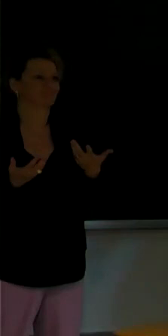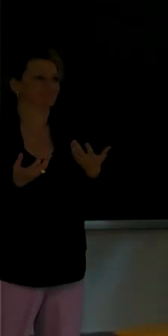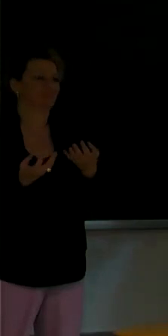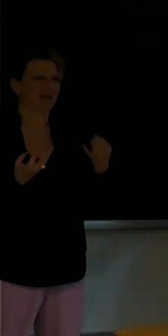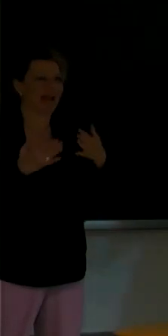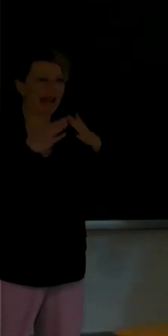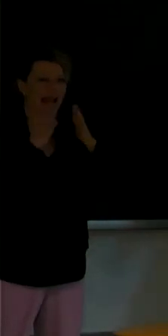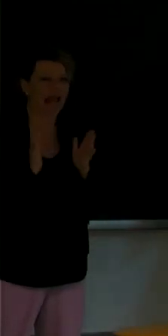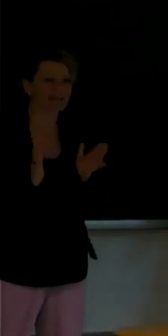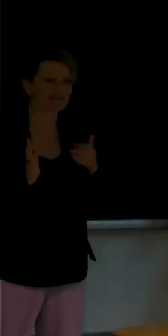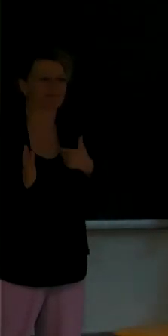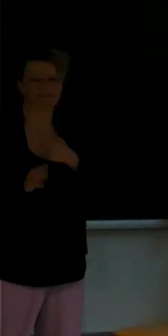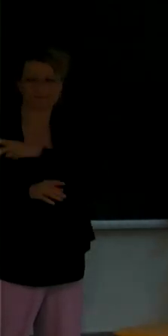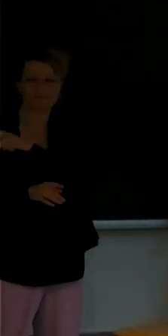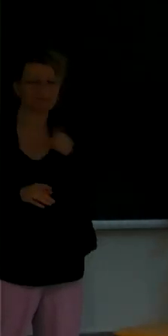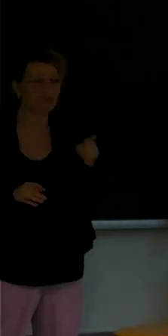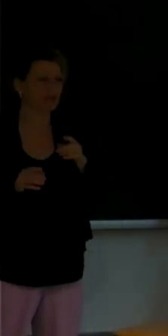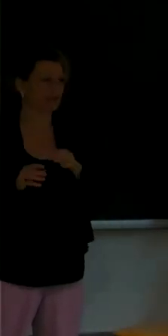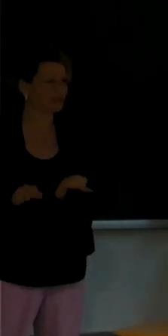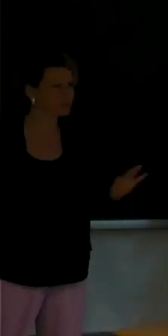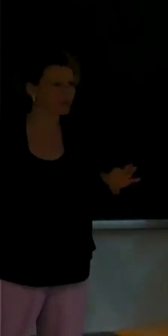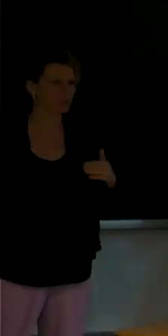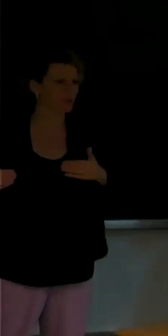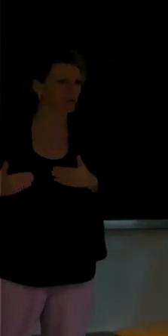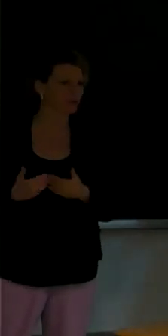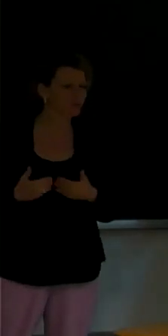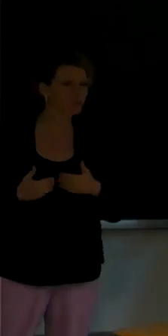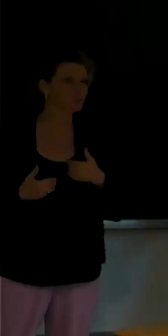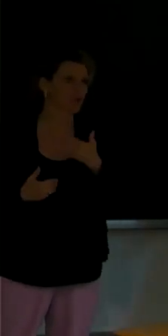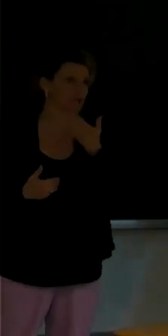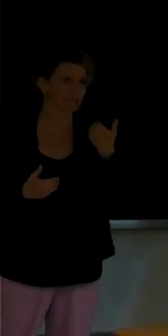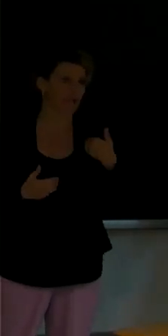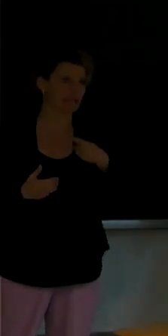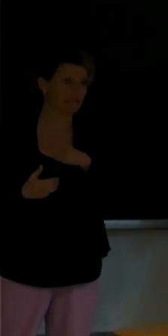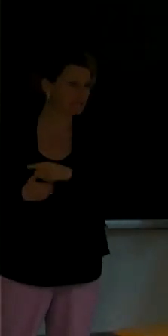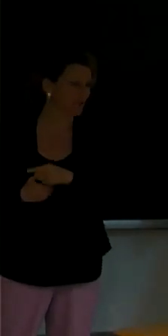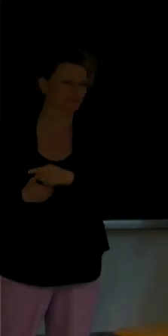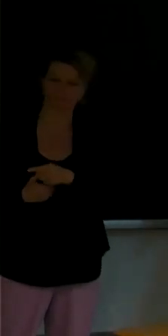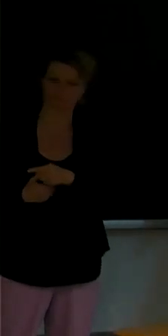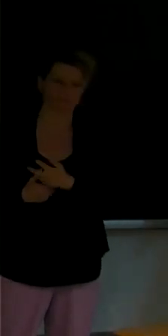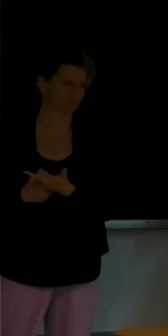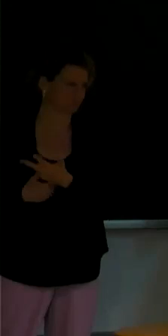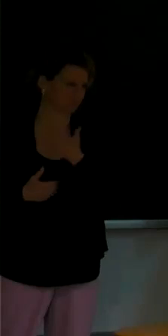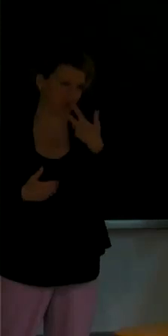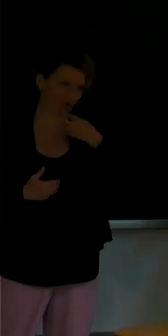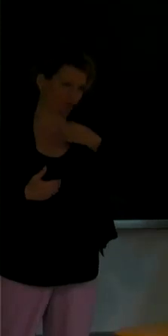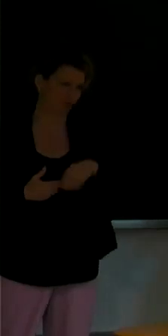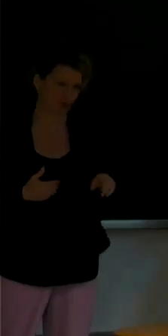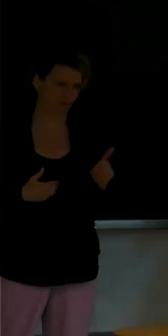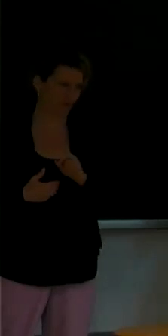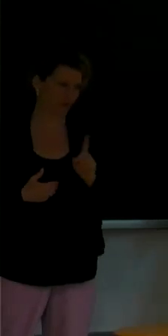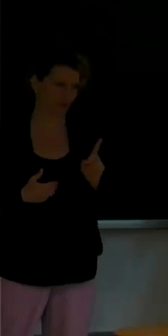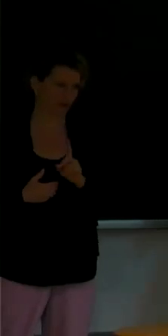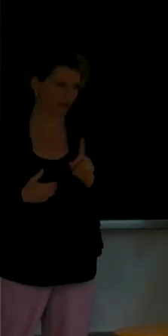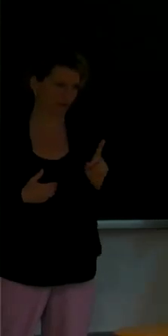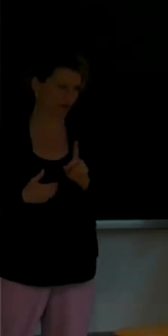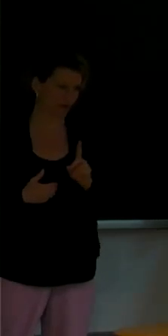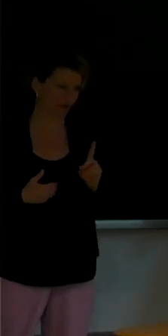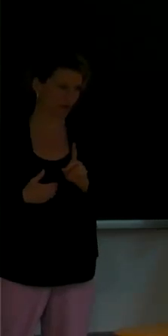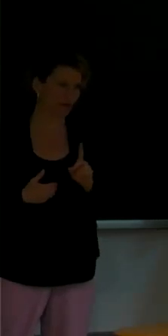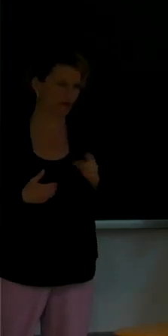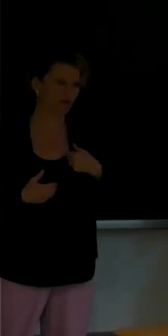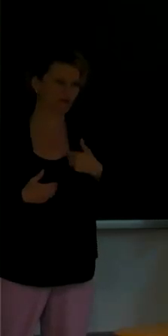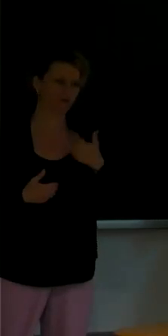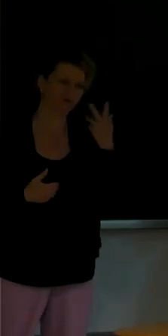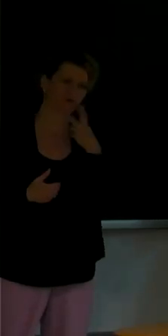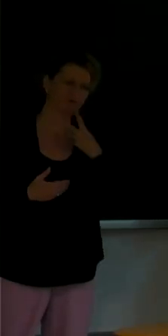molto disponibili, mi hanno aiutato nel percorso, senza di loro probabilmente non mi sarei laureata nei 3 anni, ci avrei messo un pochino di più, perché vabbè ho fatto del mio, però